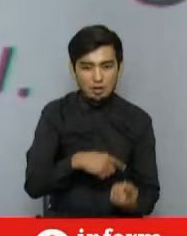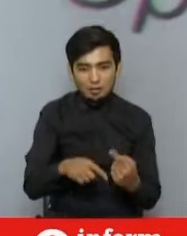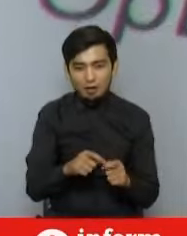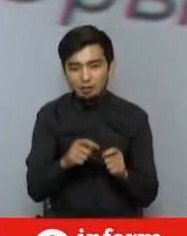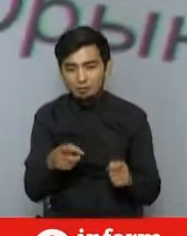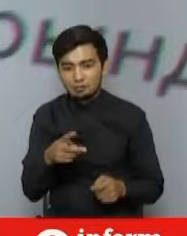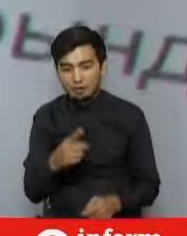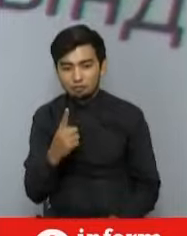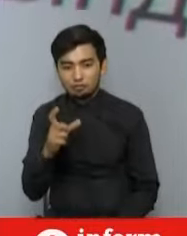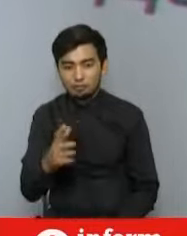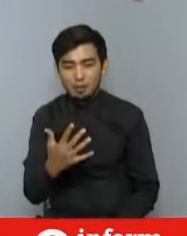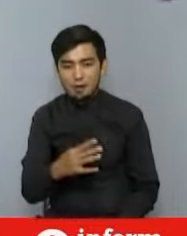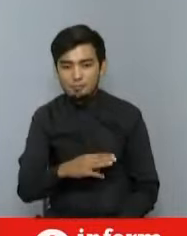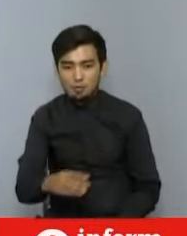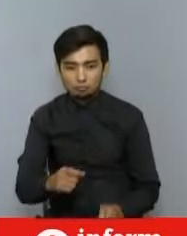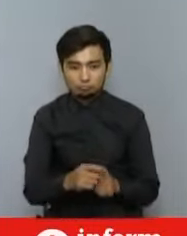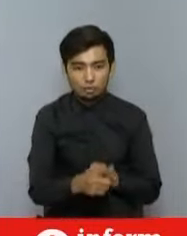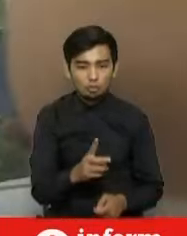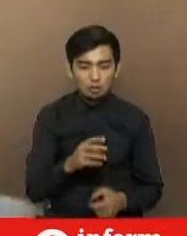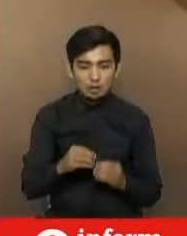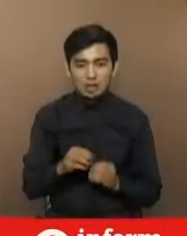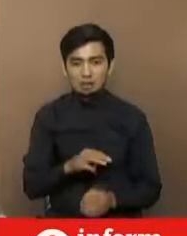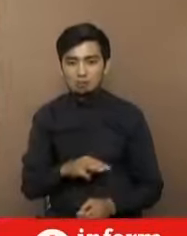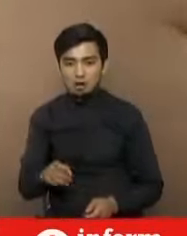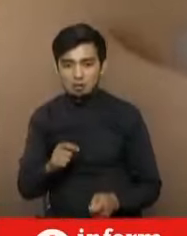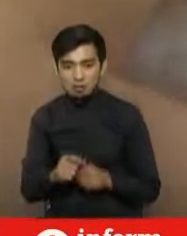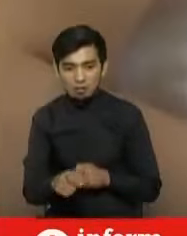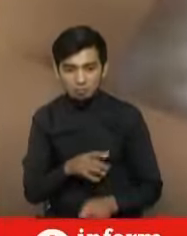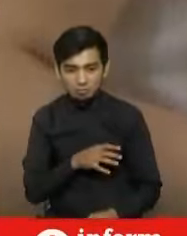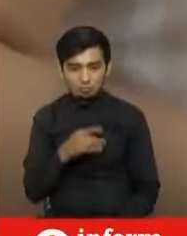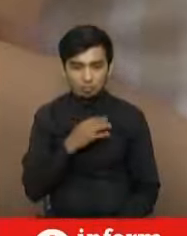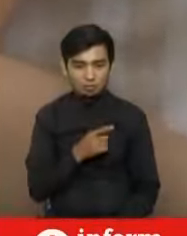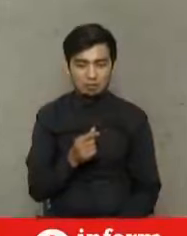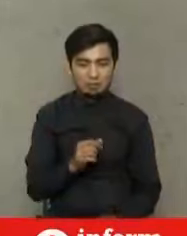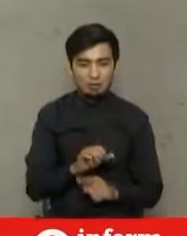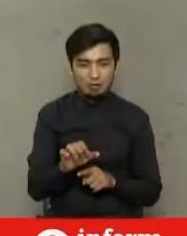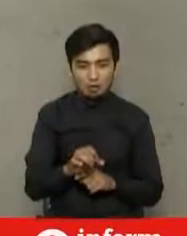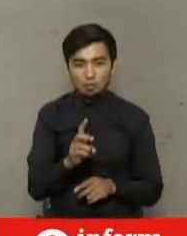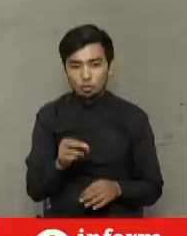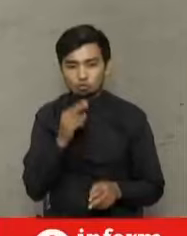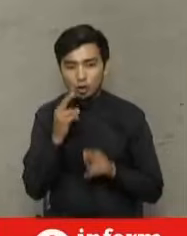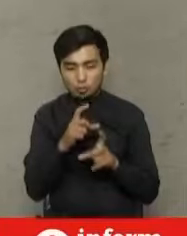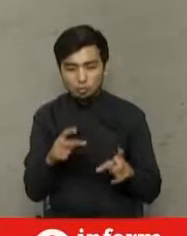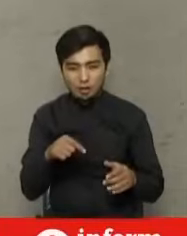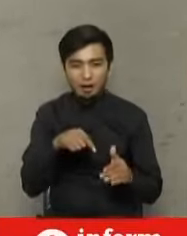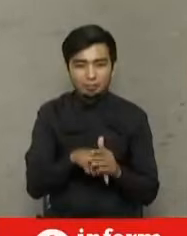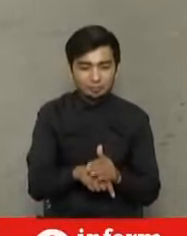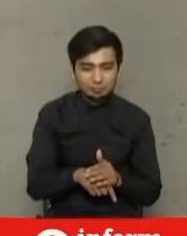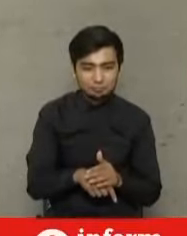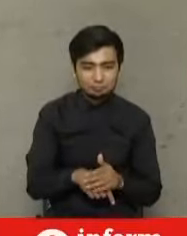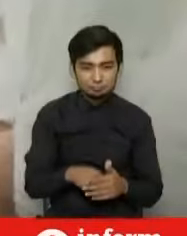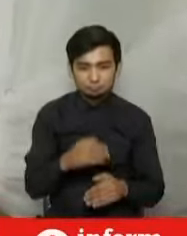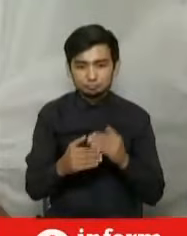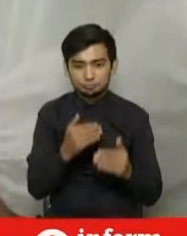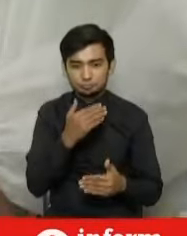үшін бір кісі 5 миллион теңге берсе, енді бір 10 миллион теңгеден астам қаражат салған. Бірақ арызданушылардың айтуынша түбінде еш нәтиже